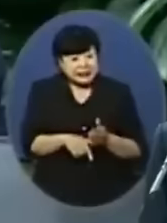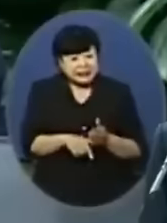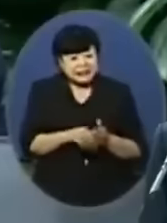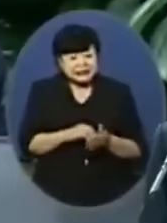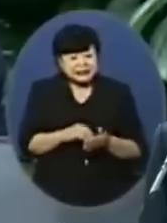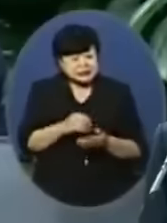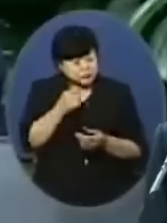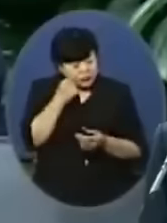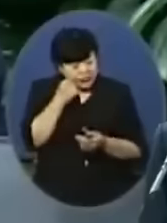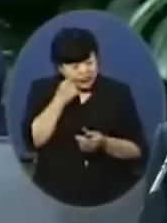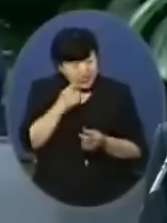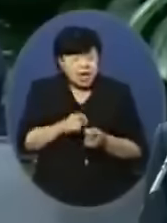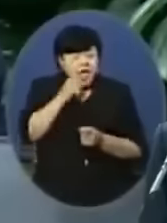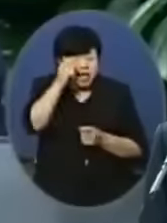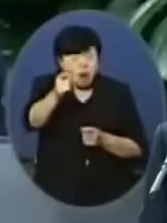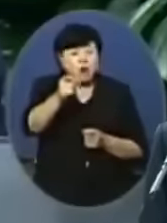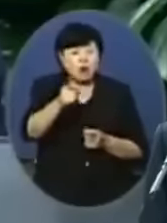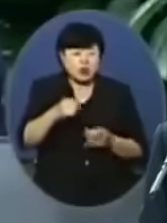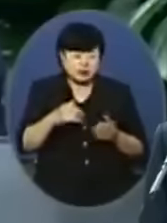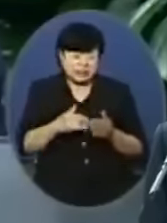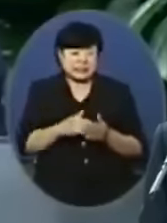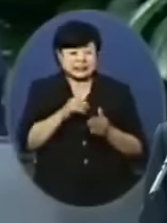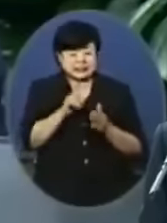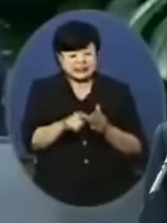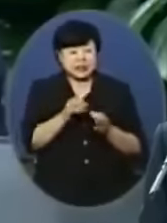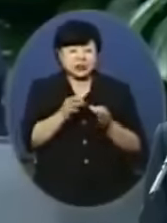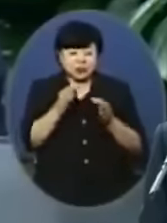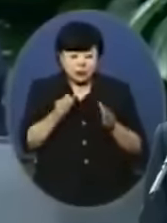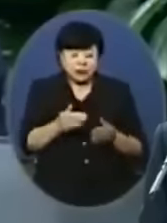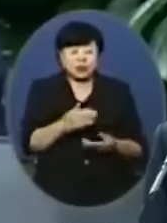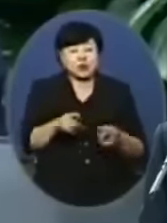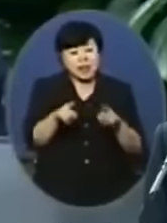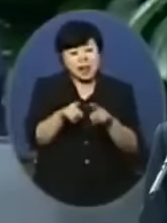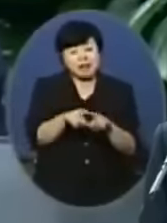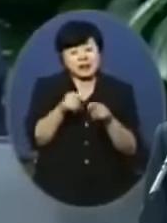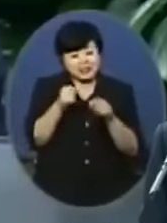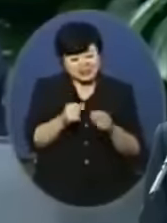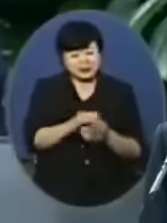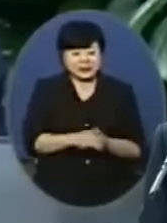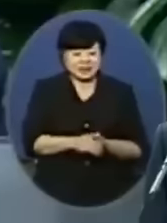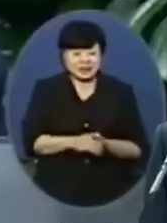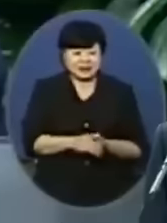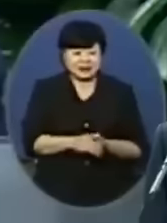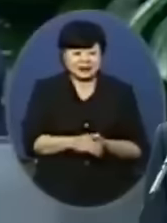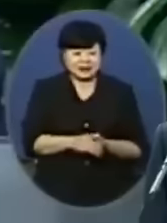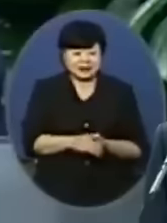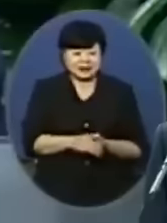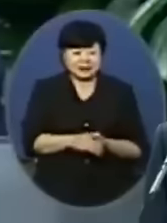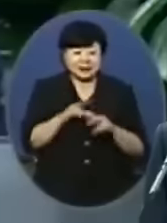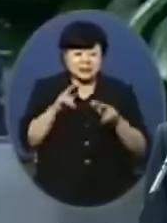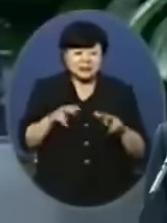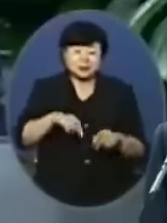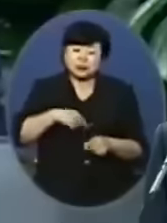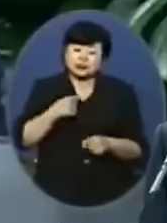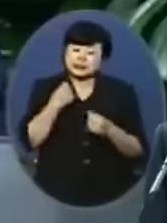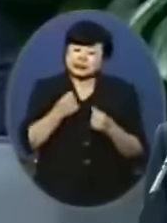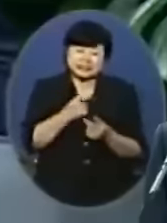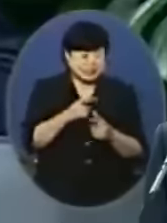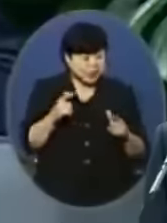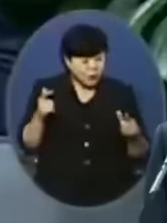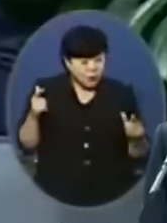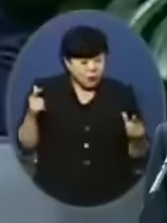없을 만한 영원한 그 영원한 시간 동안 여러분과 함께 계시겠다. 여러분 지금 혼자 절대로